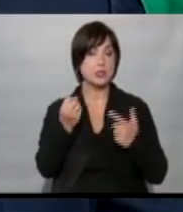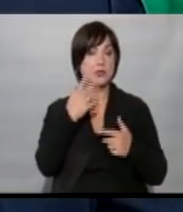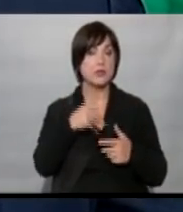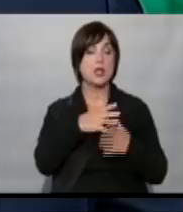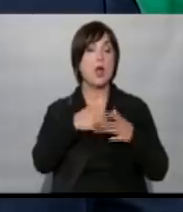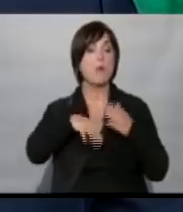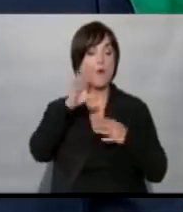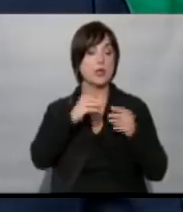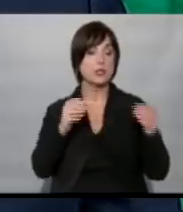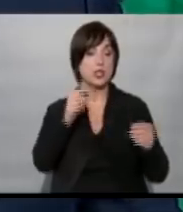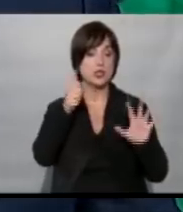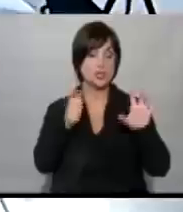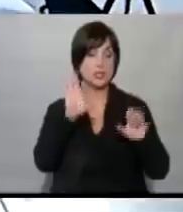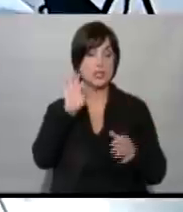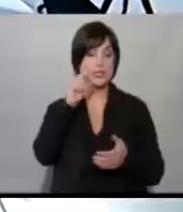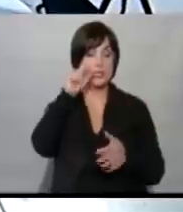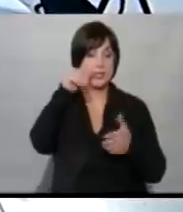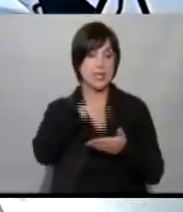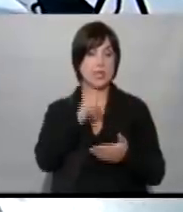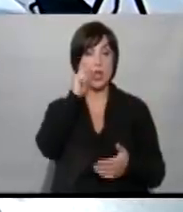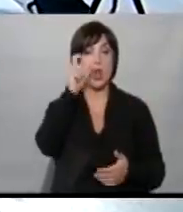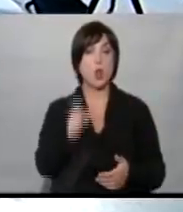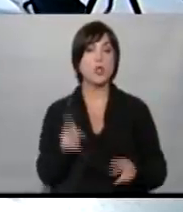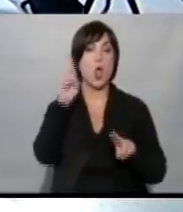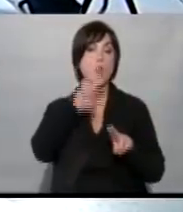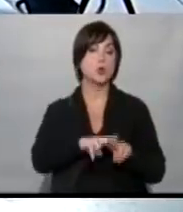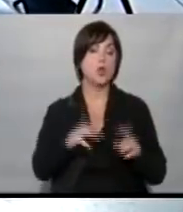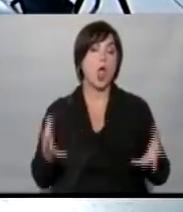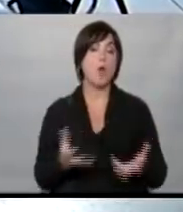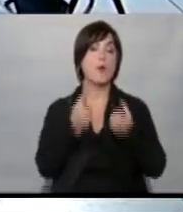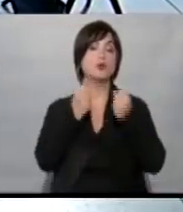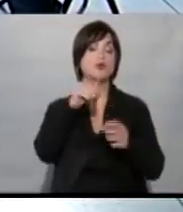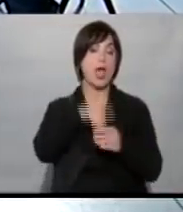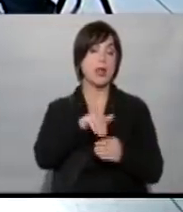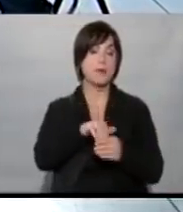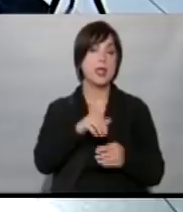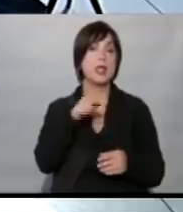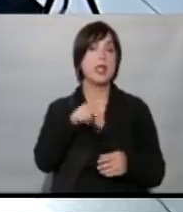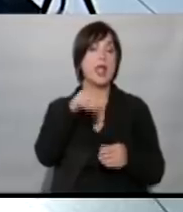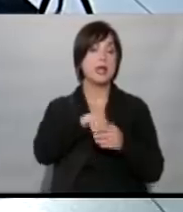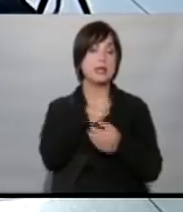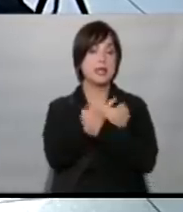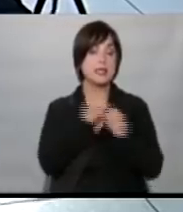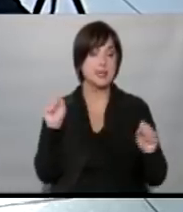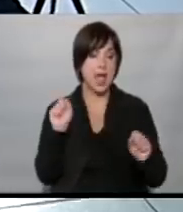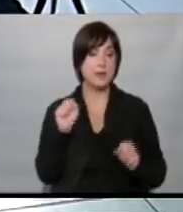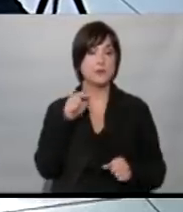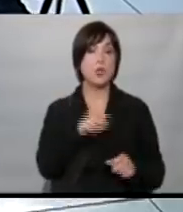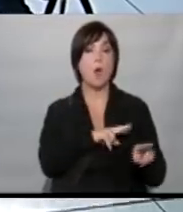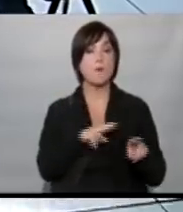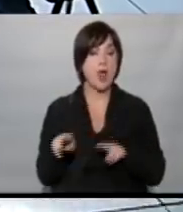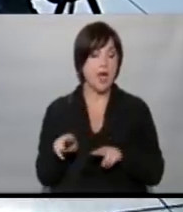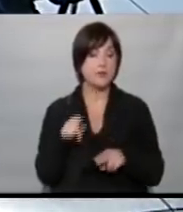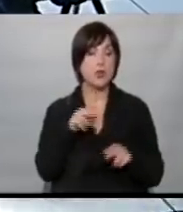од популацијата, 610.000 луѓе, се одлучија да го подржат референдумот и гласаа за. Но формално правно